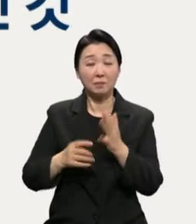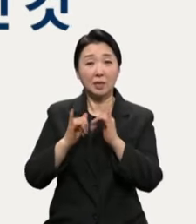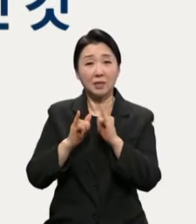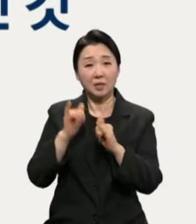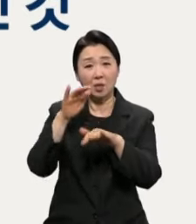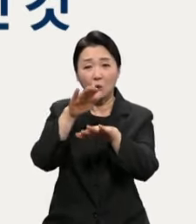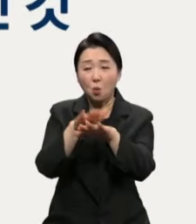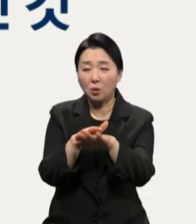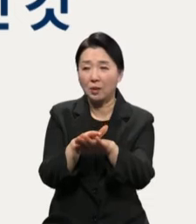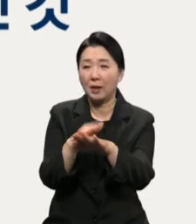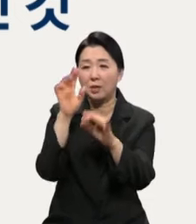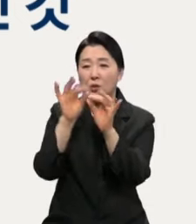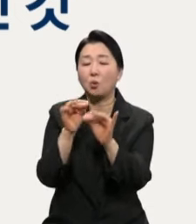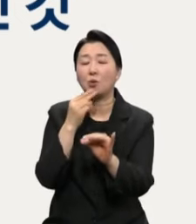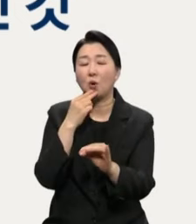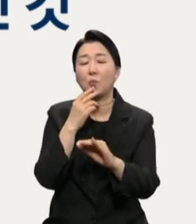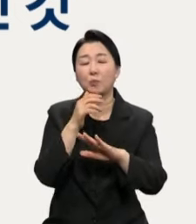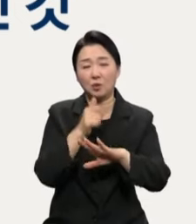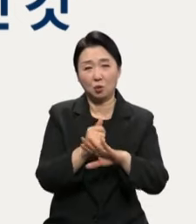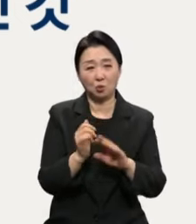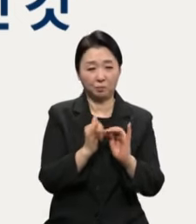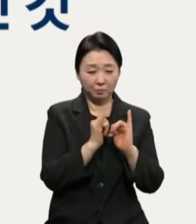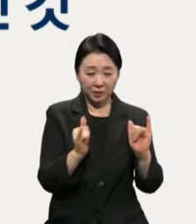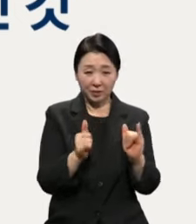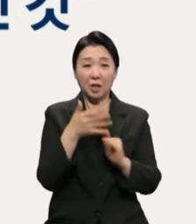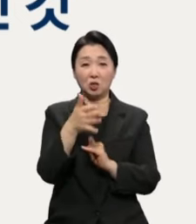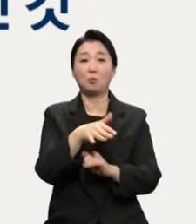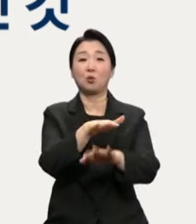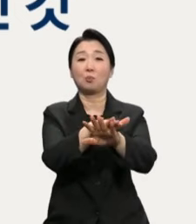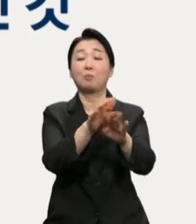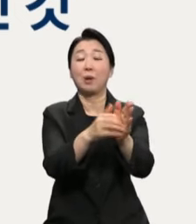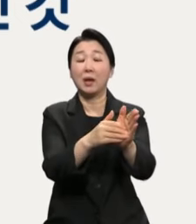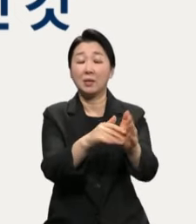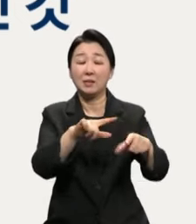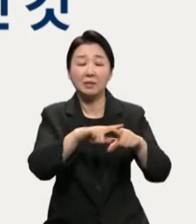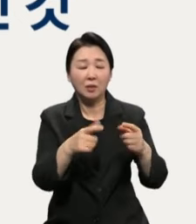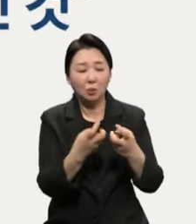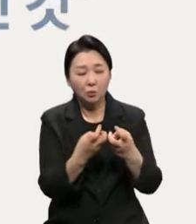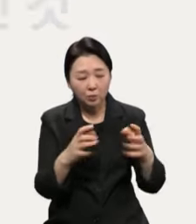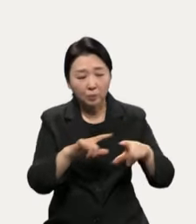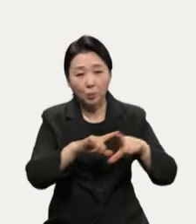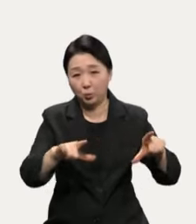공탁에 동의하지 않아 민사용으로 맡긴 것이라며 당시엔 일반적인 방식이었다